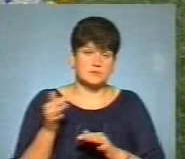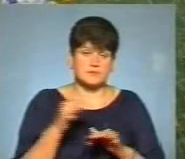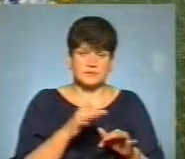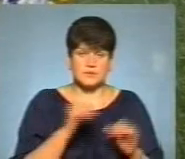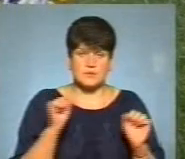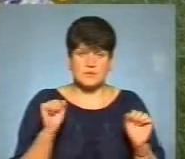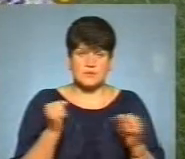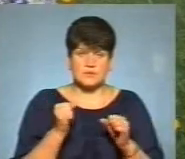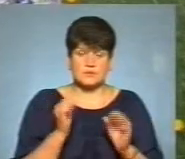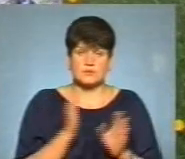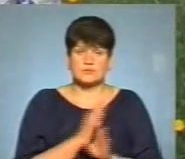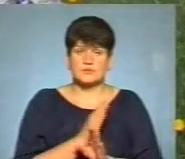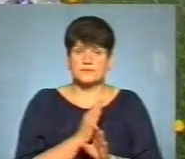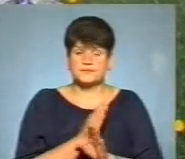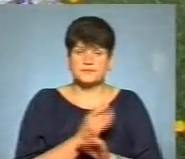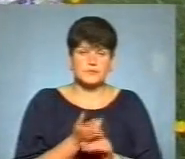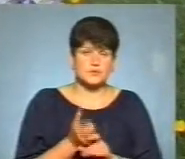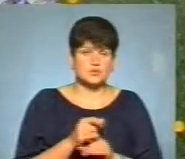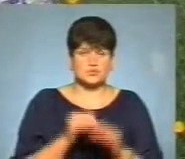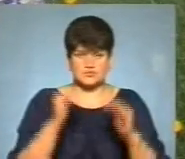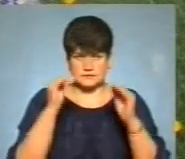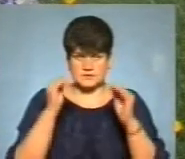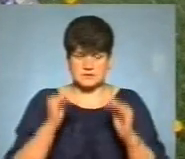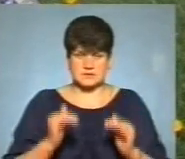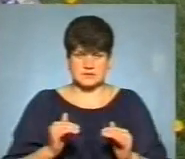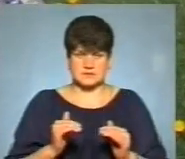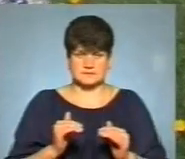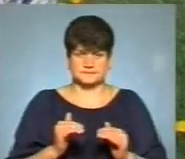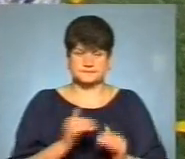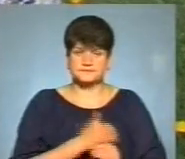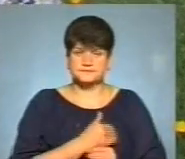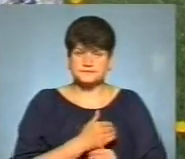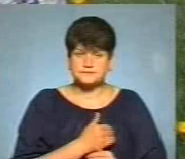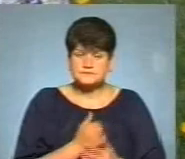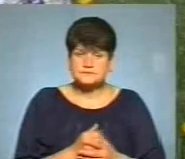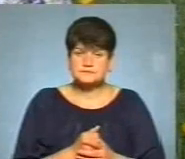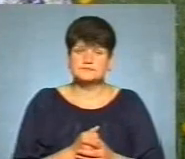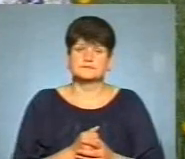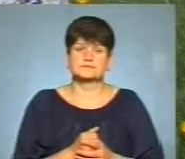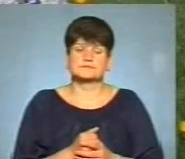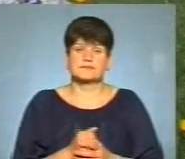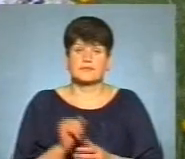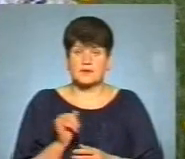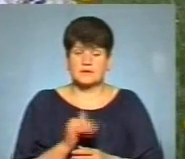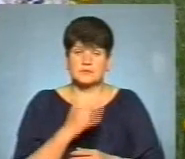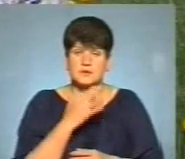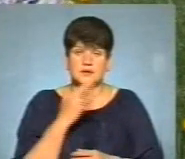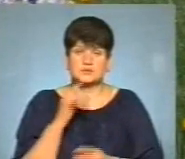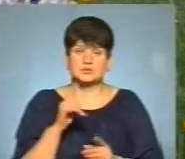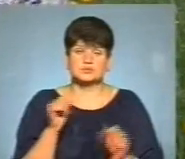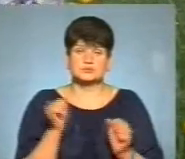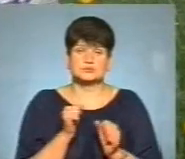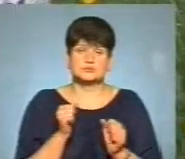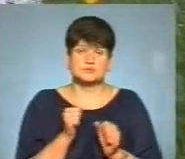Арктики дуже знизилися температурні показники. Ось, і багато чого